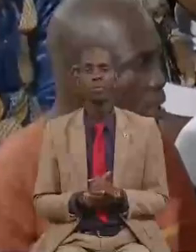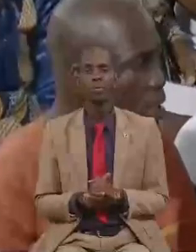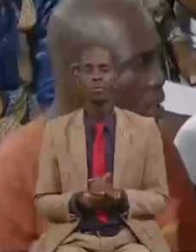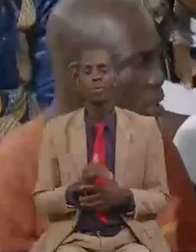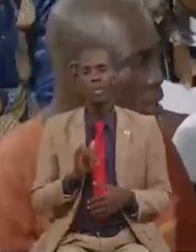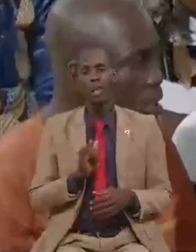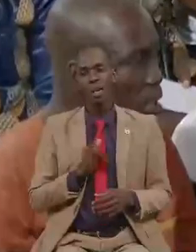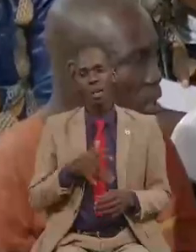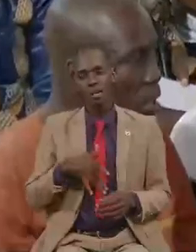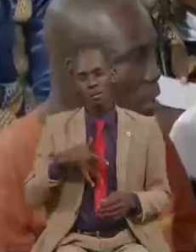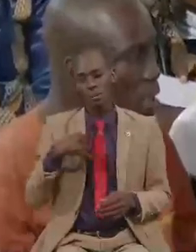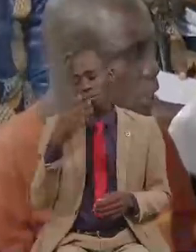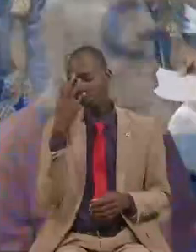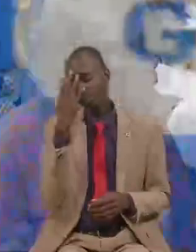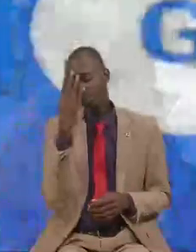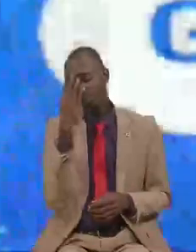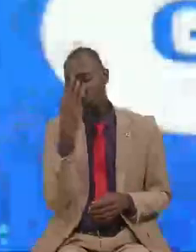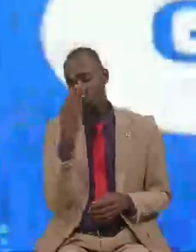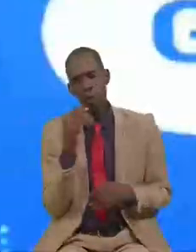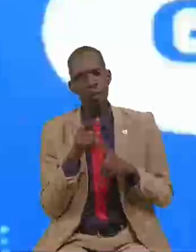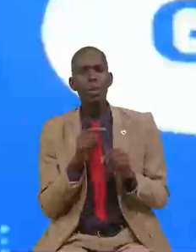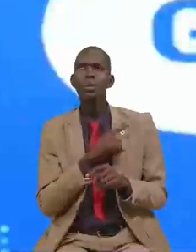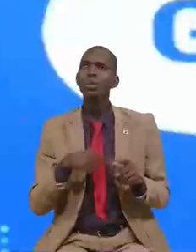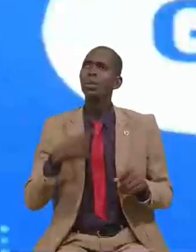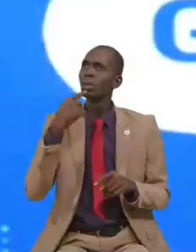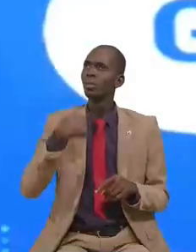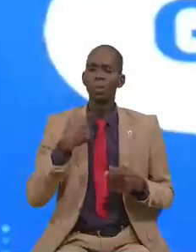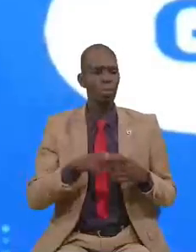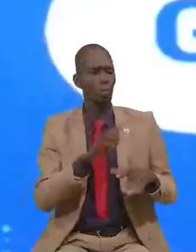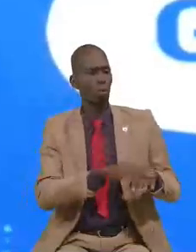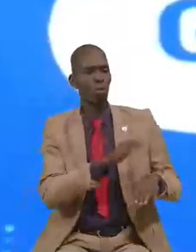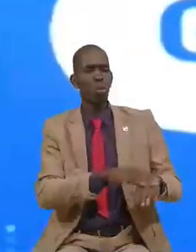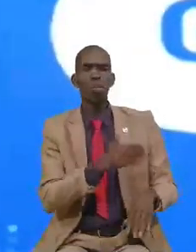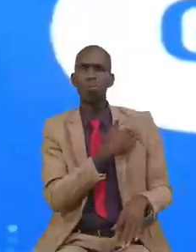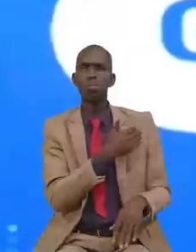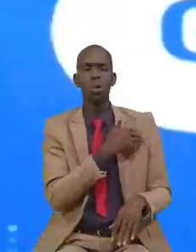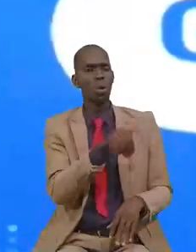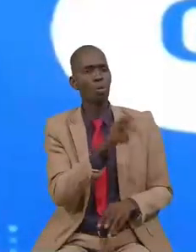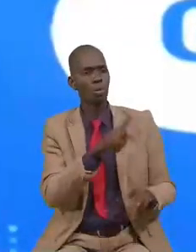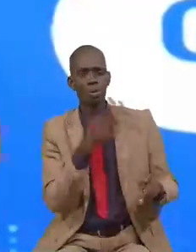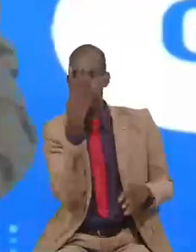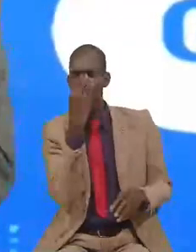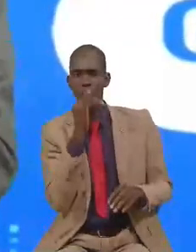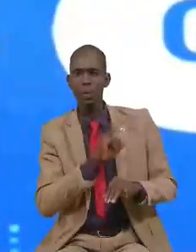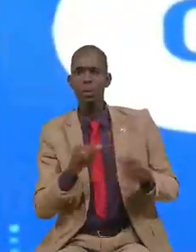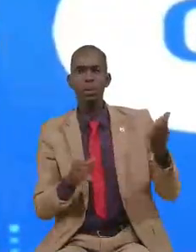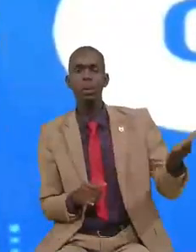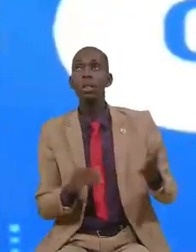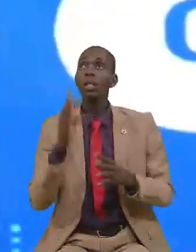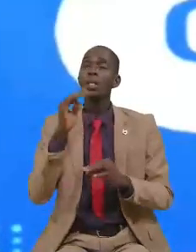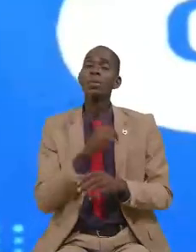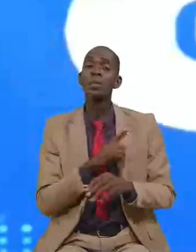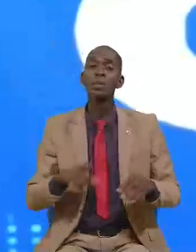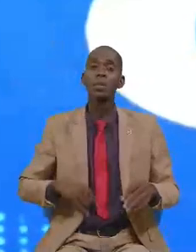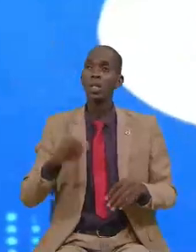Je sens sommeiller. Dieu m'envoie pour réveiller ceux qui dorment. Si Dieu me dit et me montre et